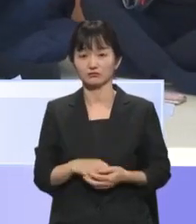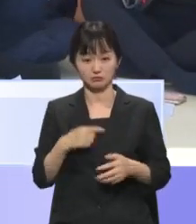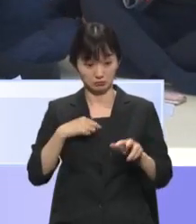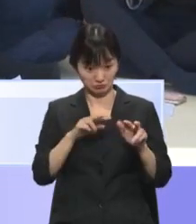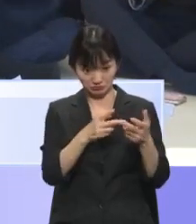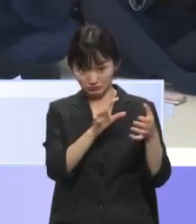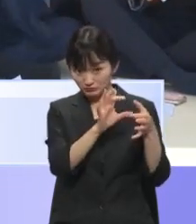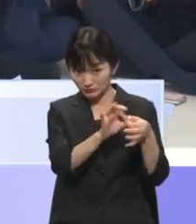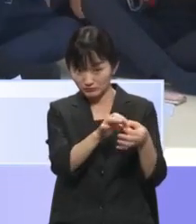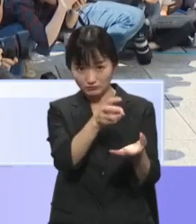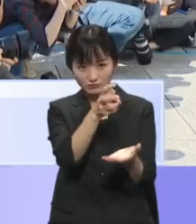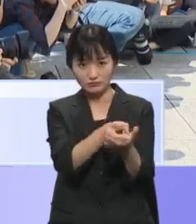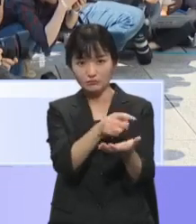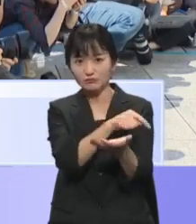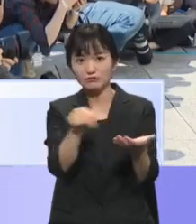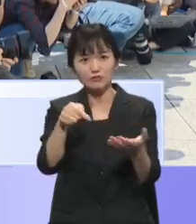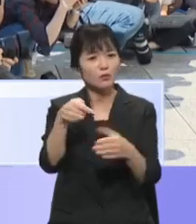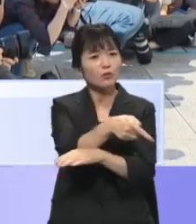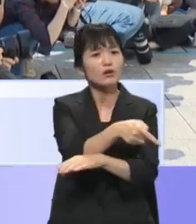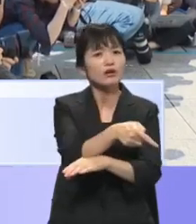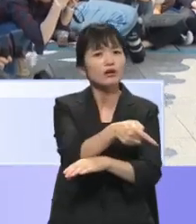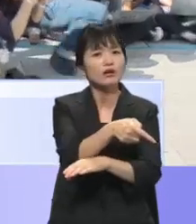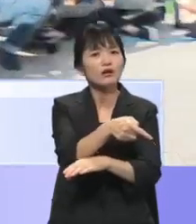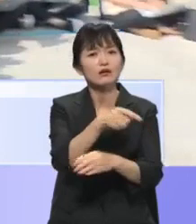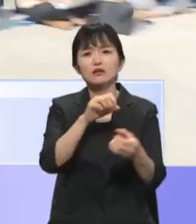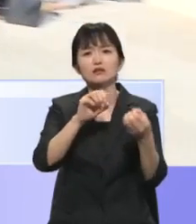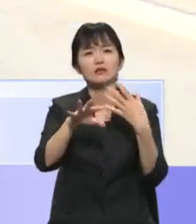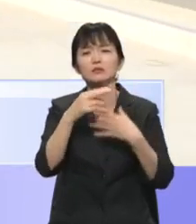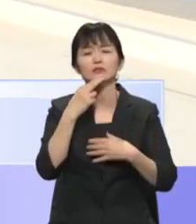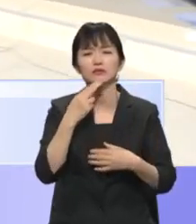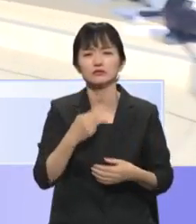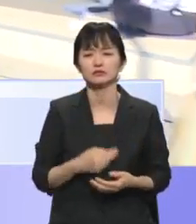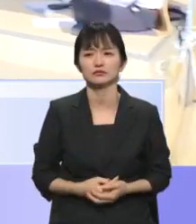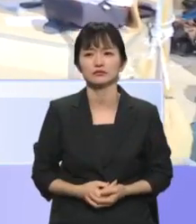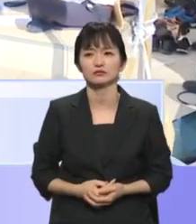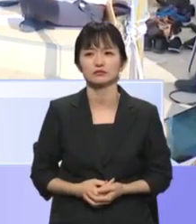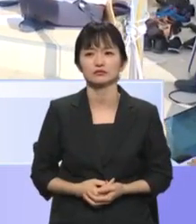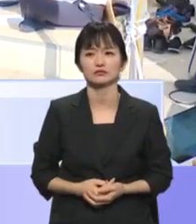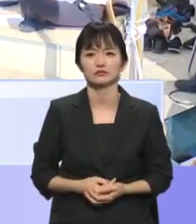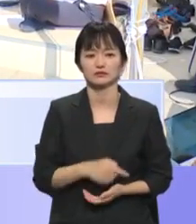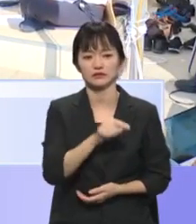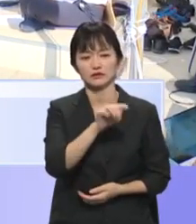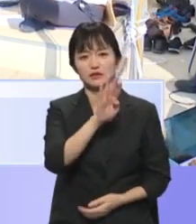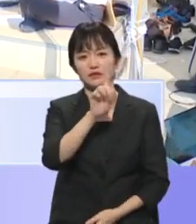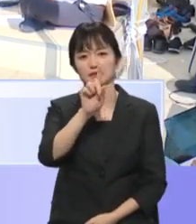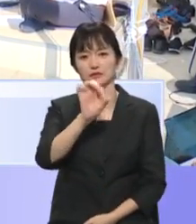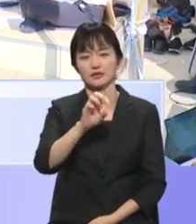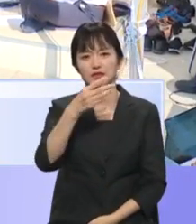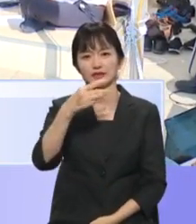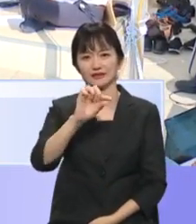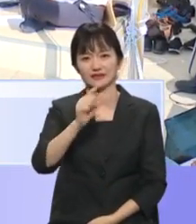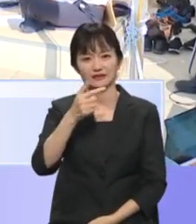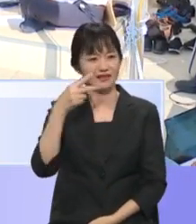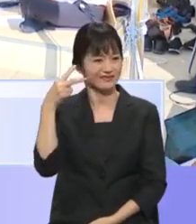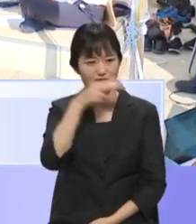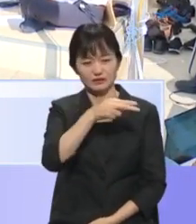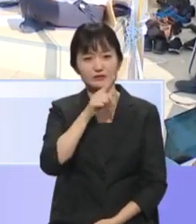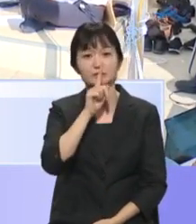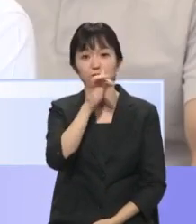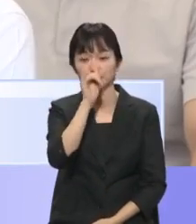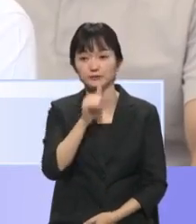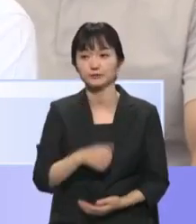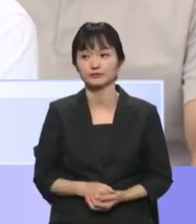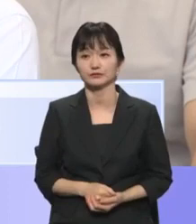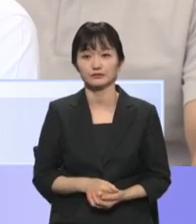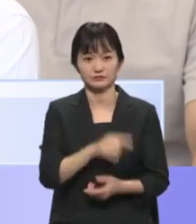본인 관련한 사법 리스크 그거 외에는 답을 찾을 수 없겠죠 그러니까 자꾸 방탄 단식이다라는 말이 나오는데 이재명 대표가